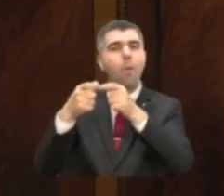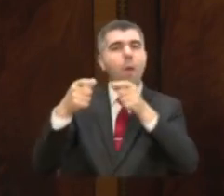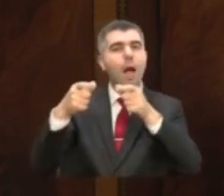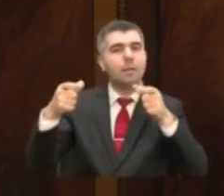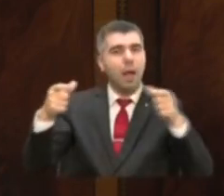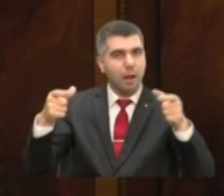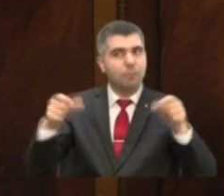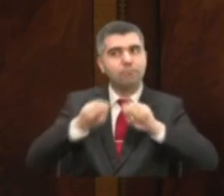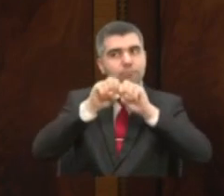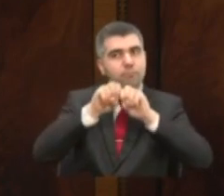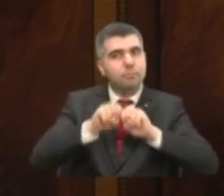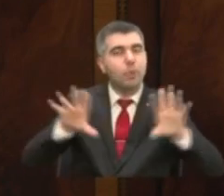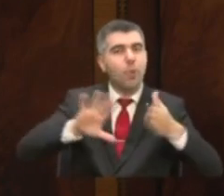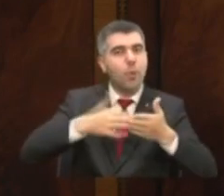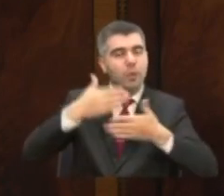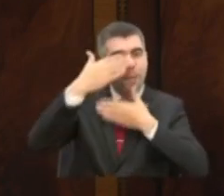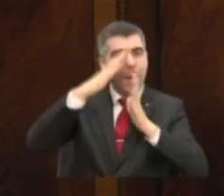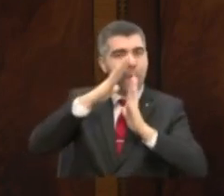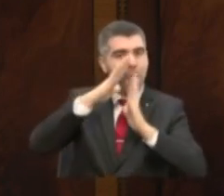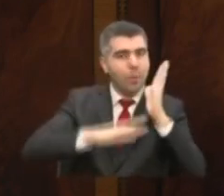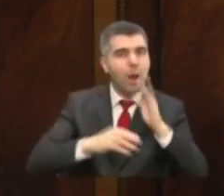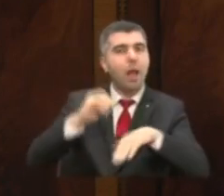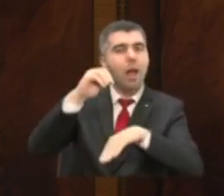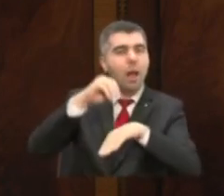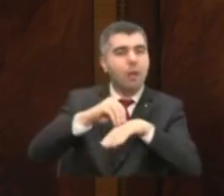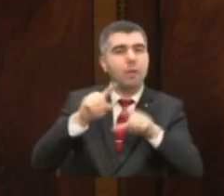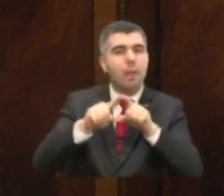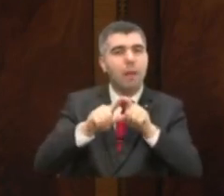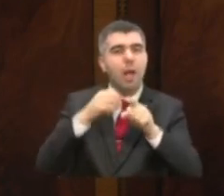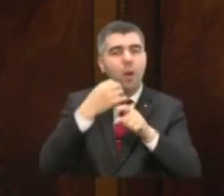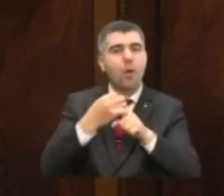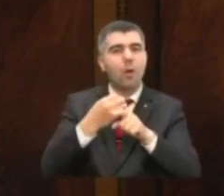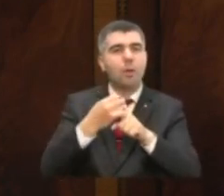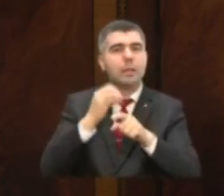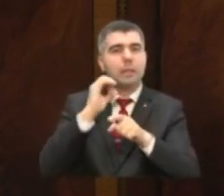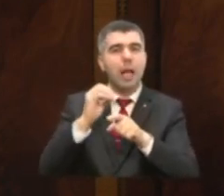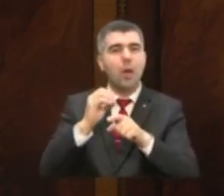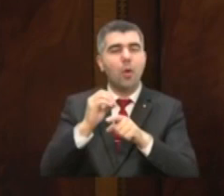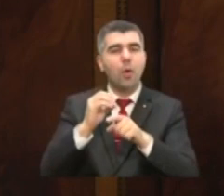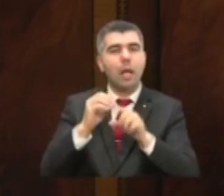الشبكة ديال دور الشباب، وأيضا برنامج النوادي النسوية لفائدة الفتاة، وهذا في عدد من الأمور